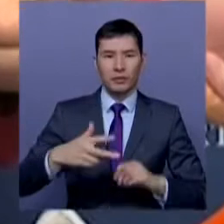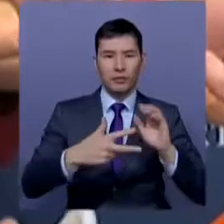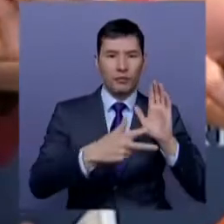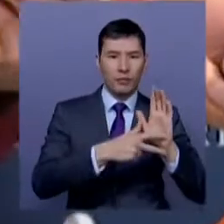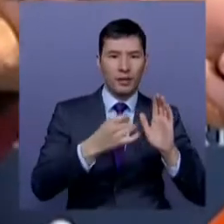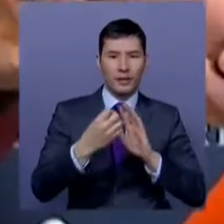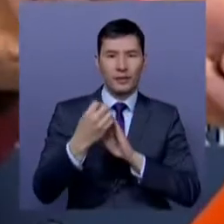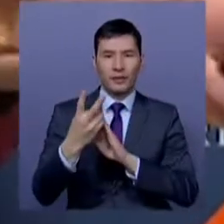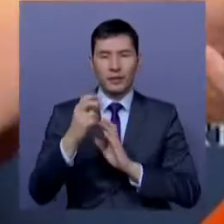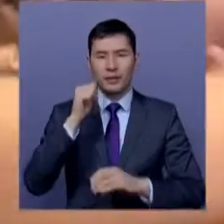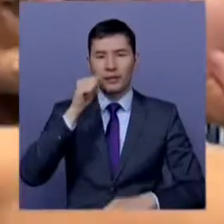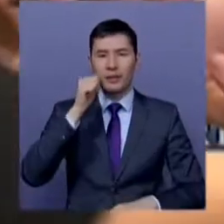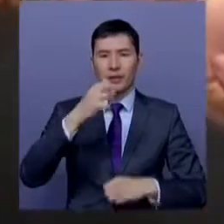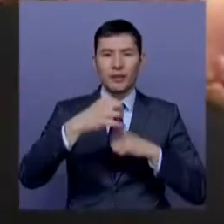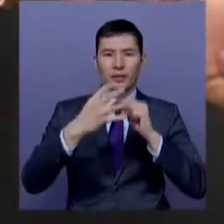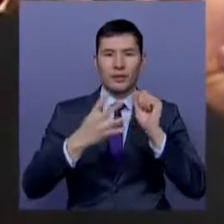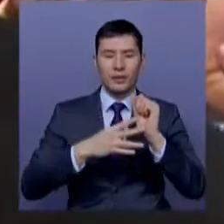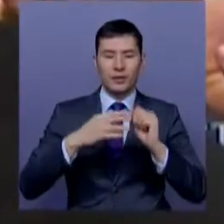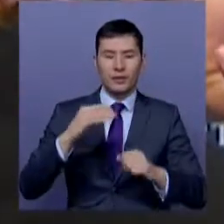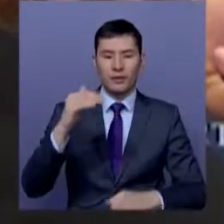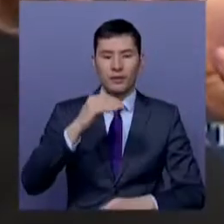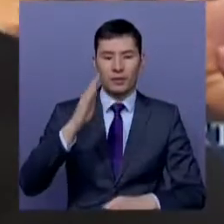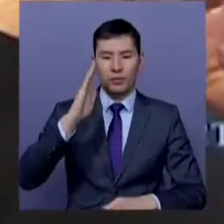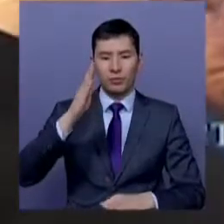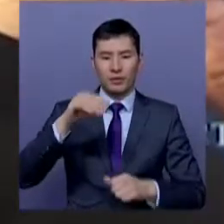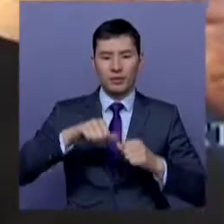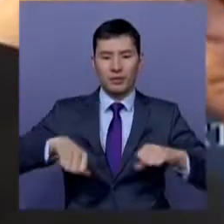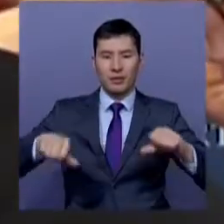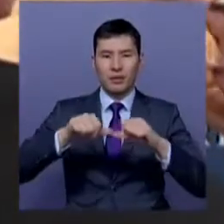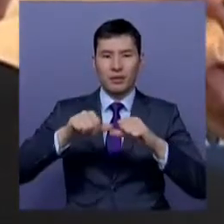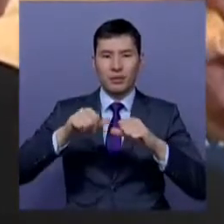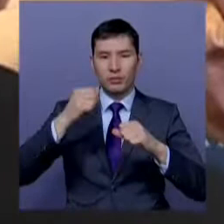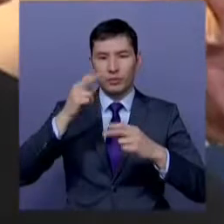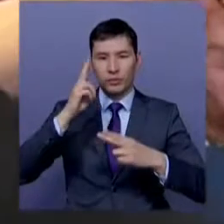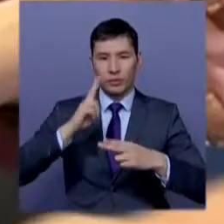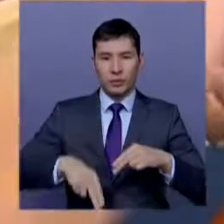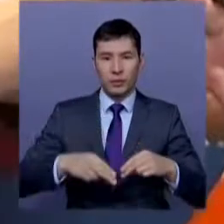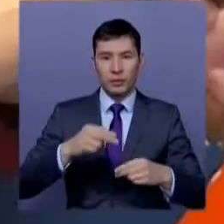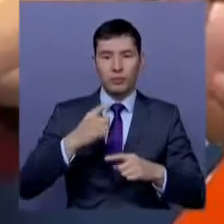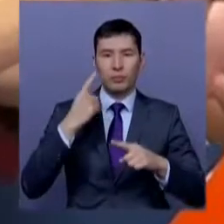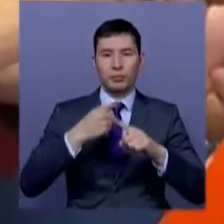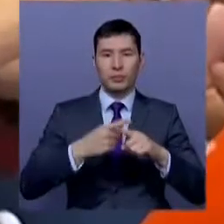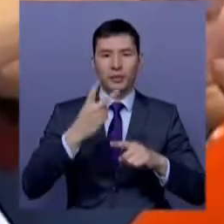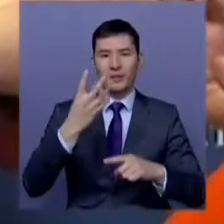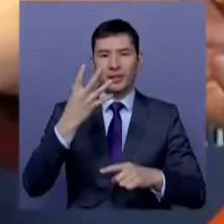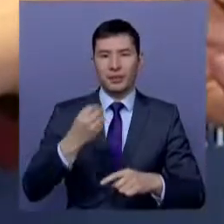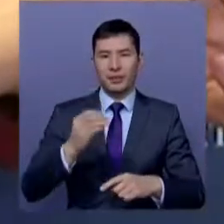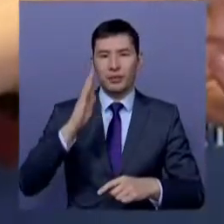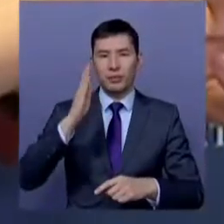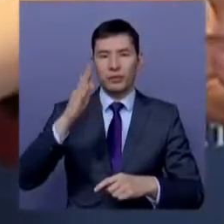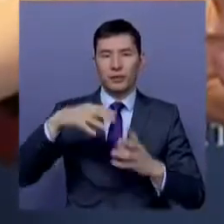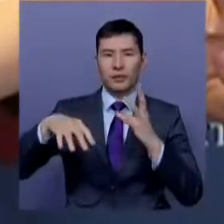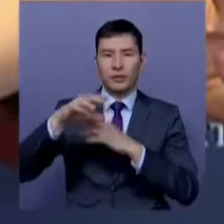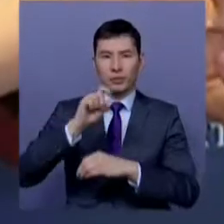Ертең 19 ақпанда карантин бітеді. Карантин біткеннен кейін екі күнге созылатын кемеден шығу